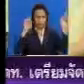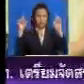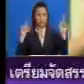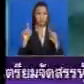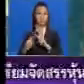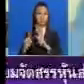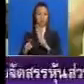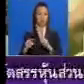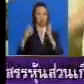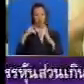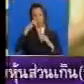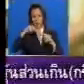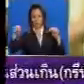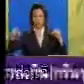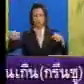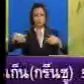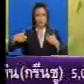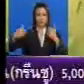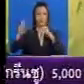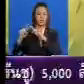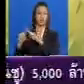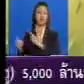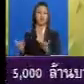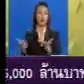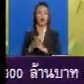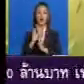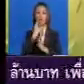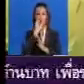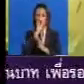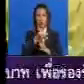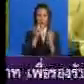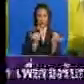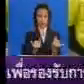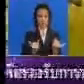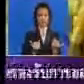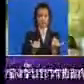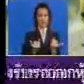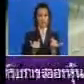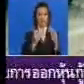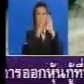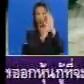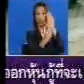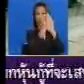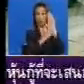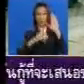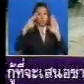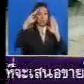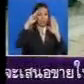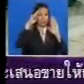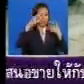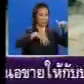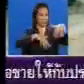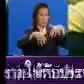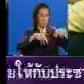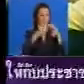องเพื่อเปลี่ยนแปลงระบอบการปกครองจากระบอบประชาธิปไตยการอบรมลูกเสือชาวบ้านจึงเน้นหลักคุณธรรม